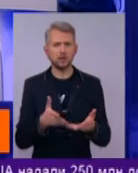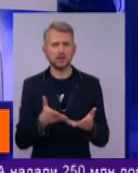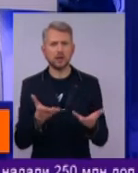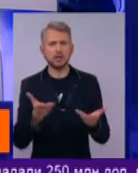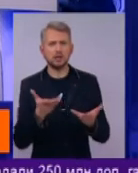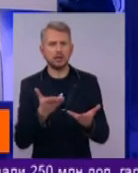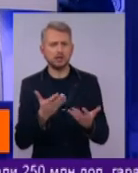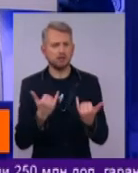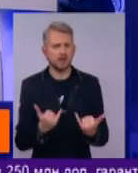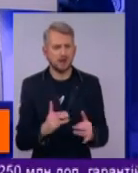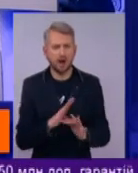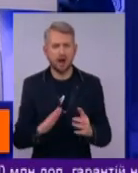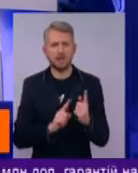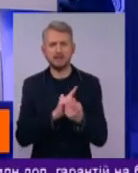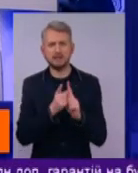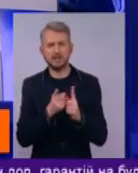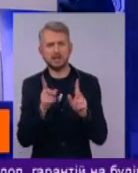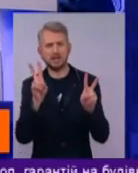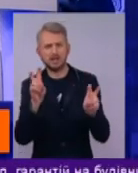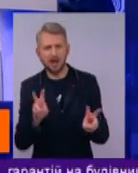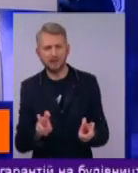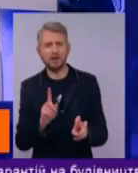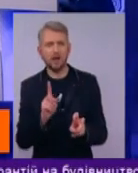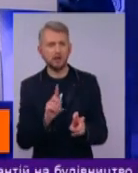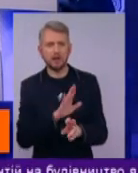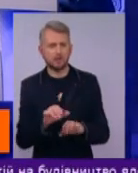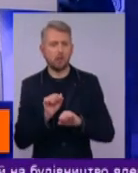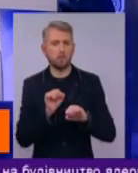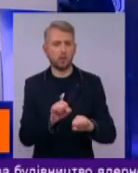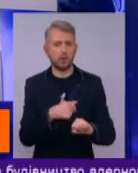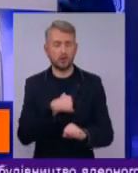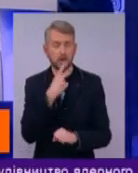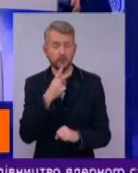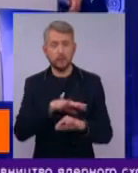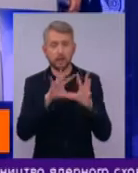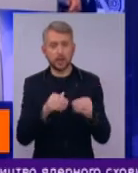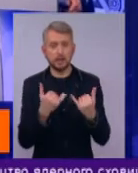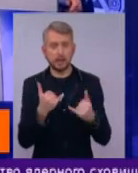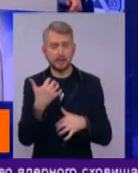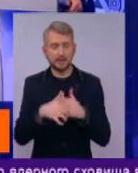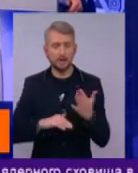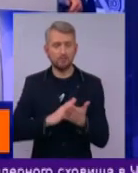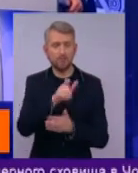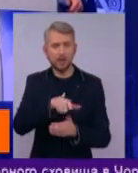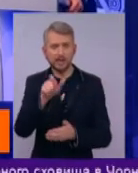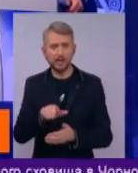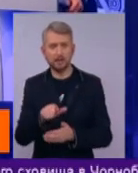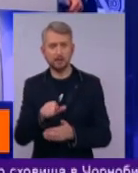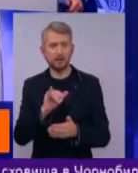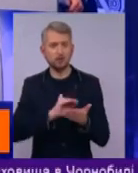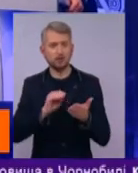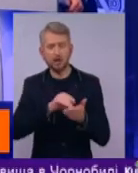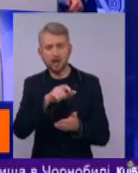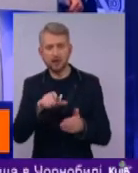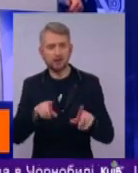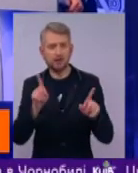які ненагальні, зміни якісь назв і таке інше, але не оборони. Я дивлюсь взагалі зараз серед політиків і журналістів